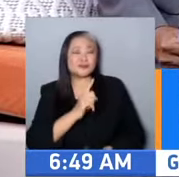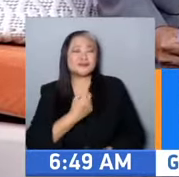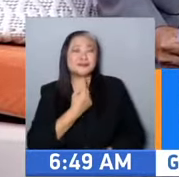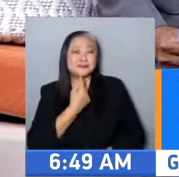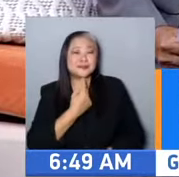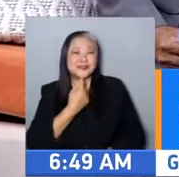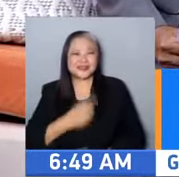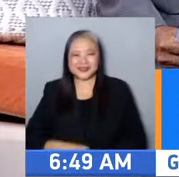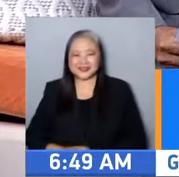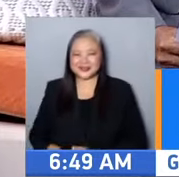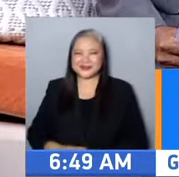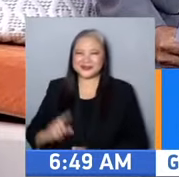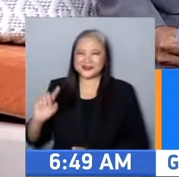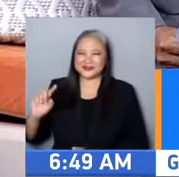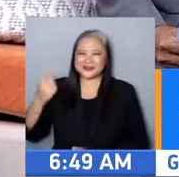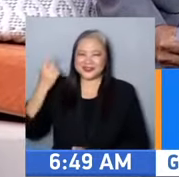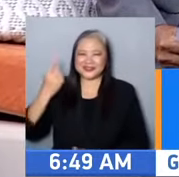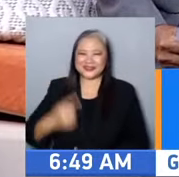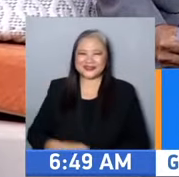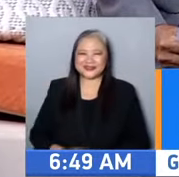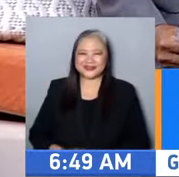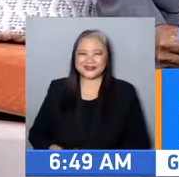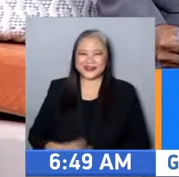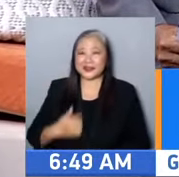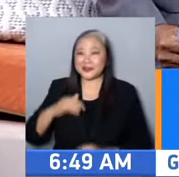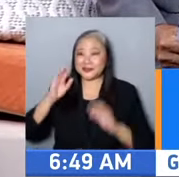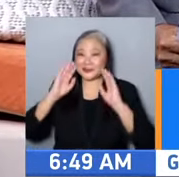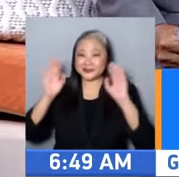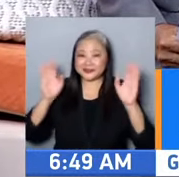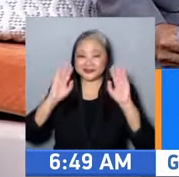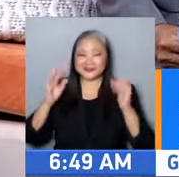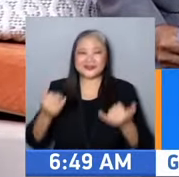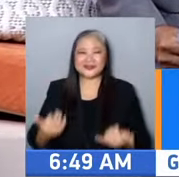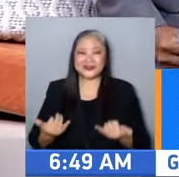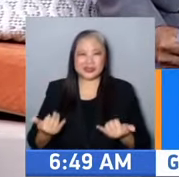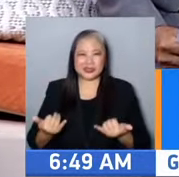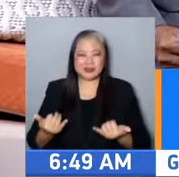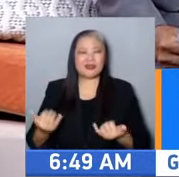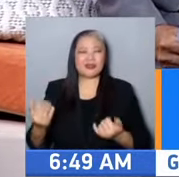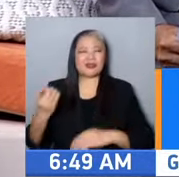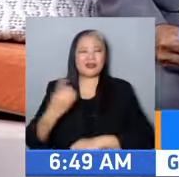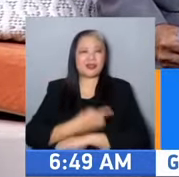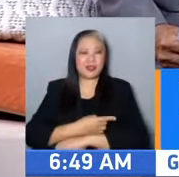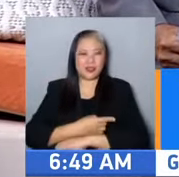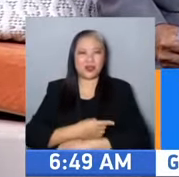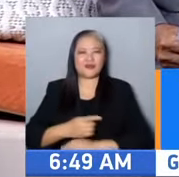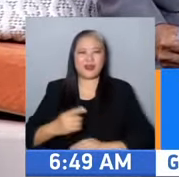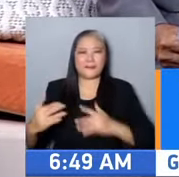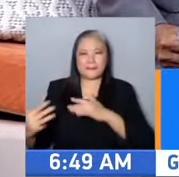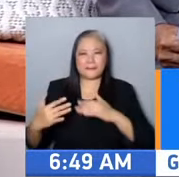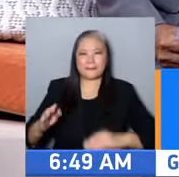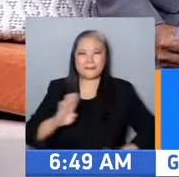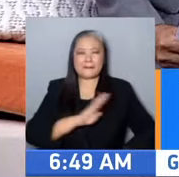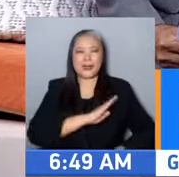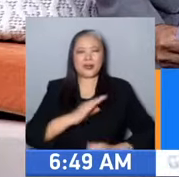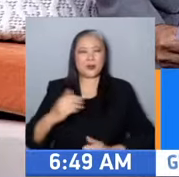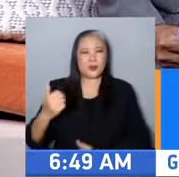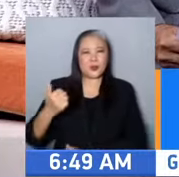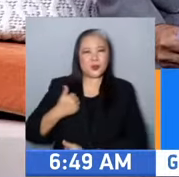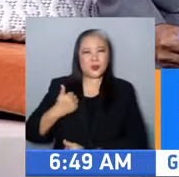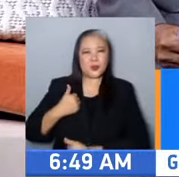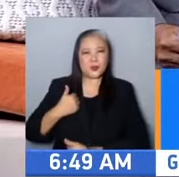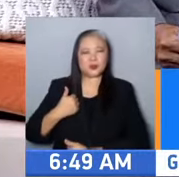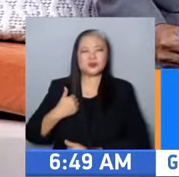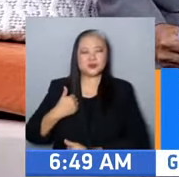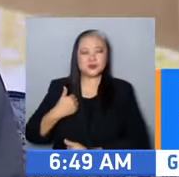Unang-una muna, Igan, gusto kong batiin lahat sa araw ng kagitingan ngayon. Okay. Aking pasasalamat sa ating Pangulo sa tiwalang binigay